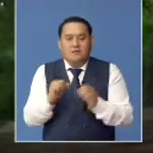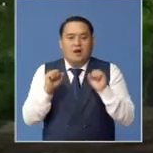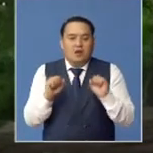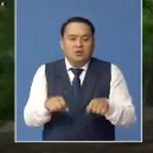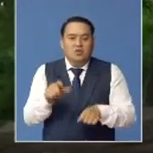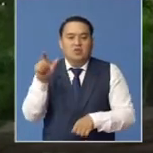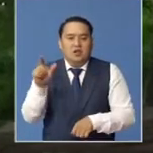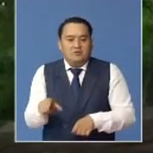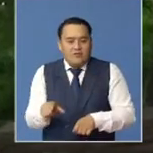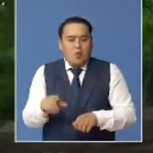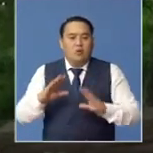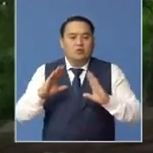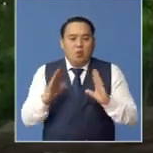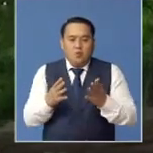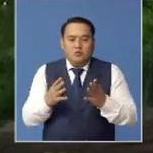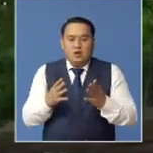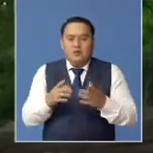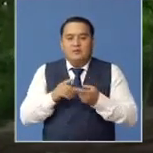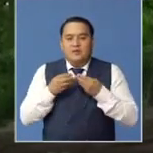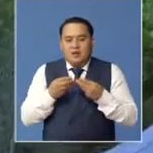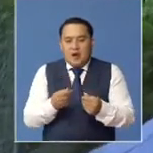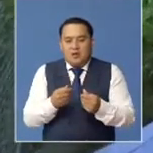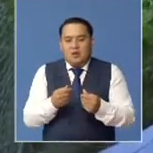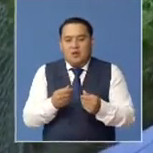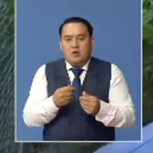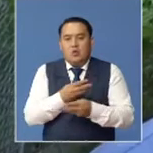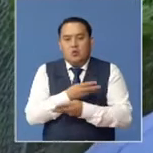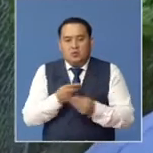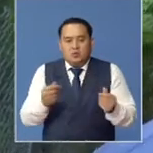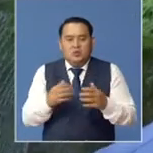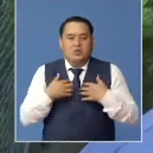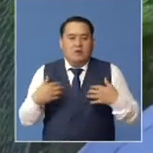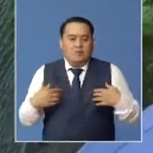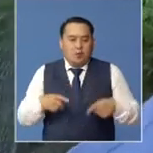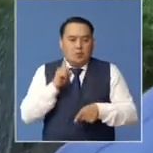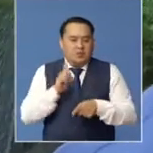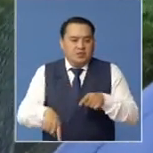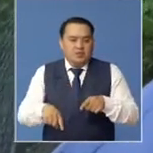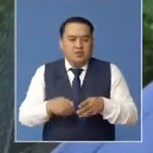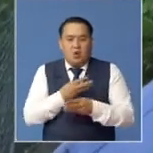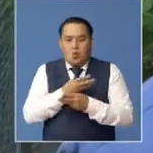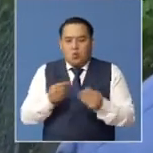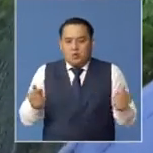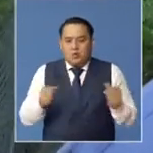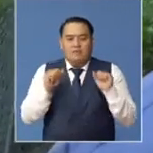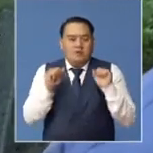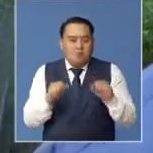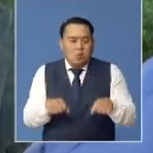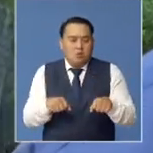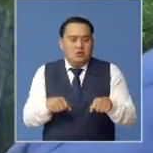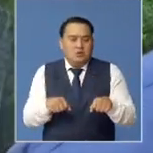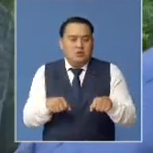воздействия человека на окружающую среду беспрецедентна, а вымирание растений и животных ускоряется. Под угрозой исчезновения сейчас